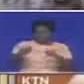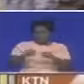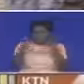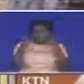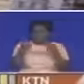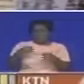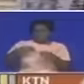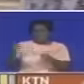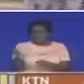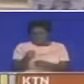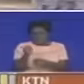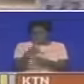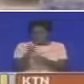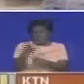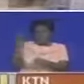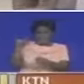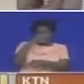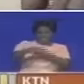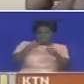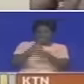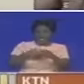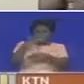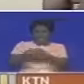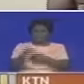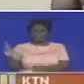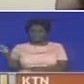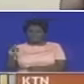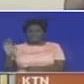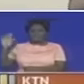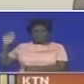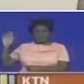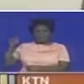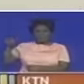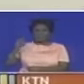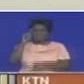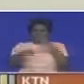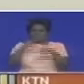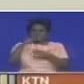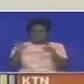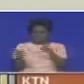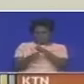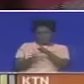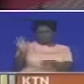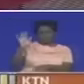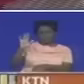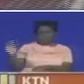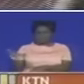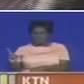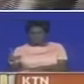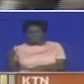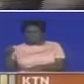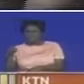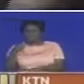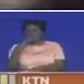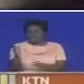Kusini mwezi Disemba mwaka jana baada ya Rais Salva Kiir kumtuhumu aliyekuwa makamu wake wa Rais Riek Machar kwa kuwa